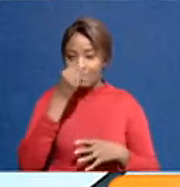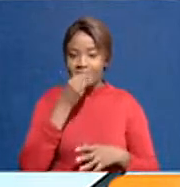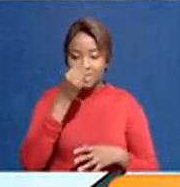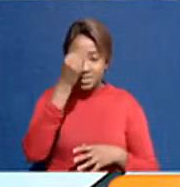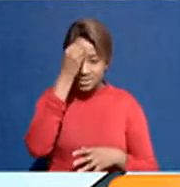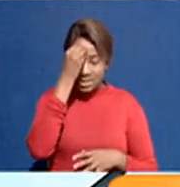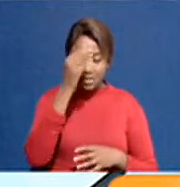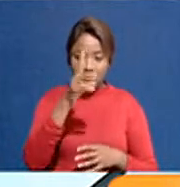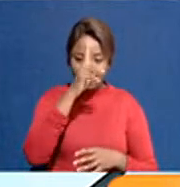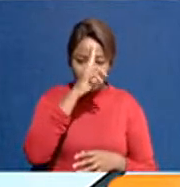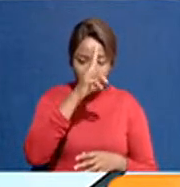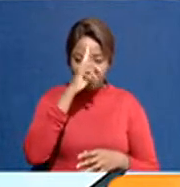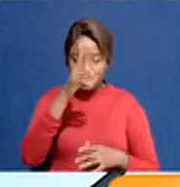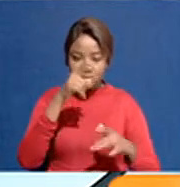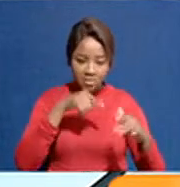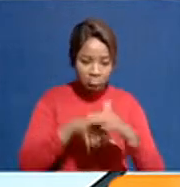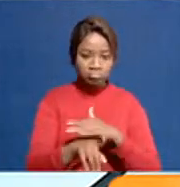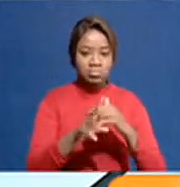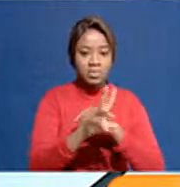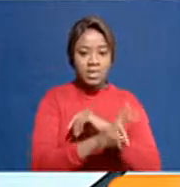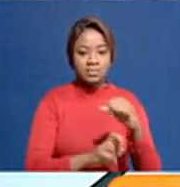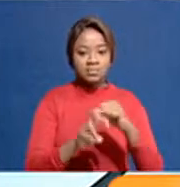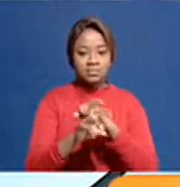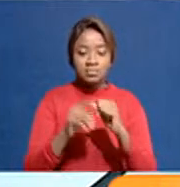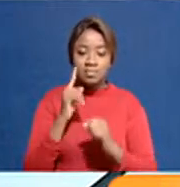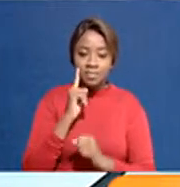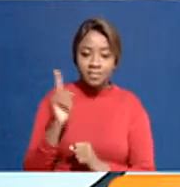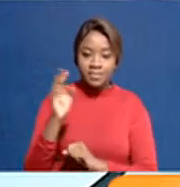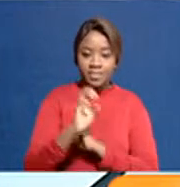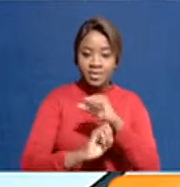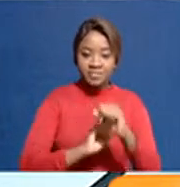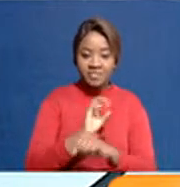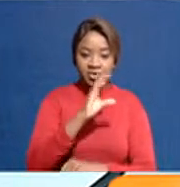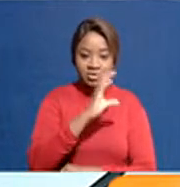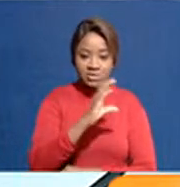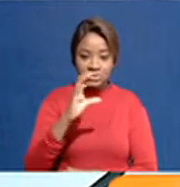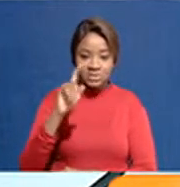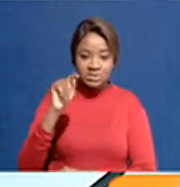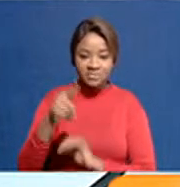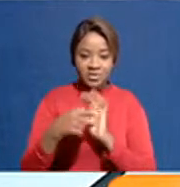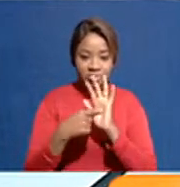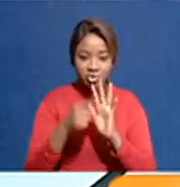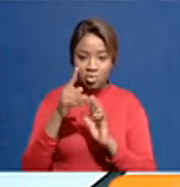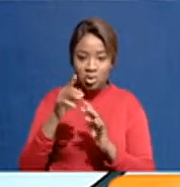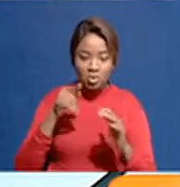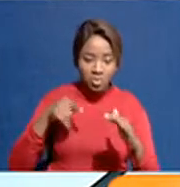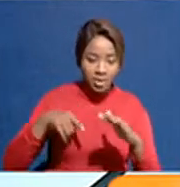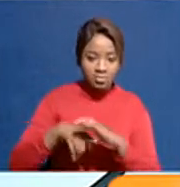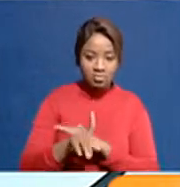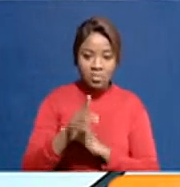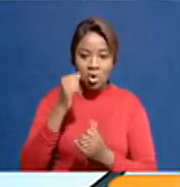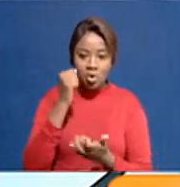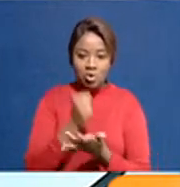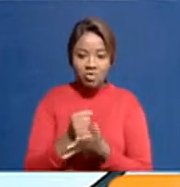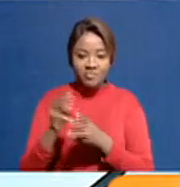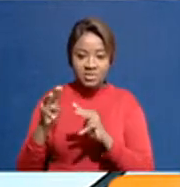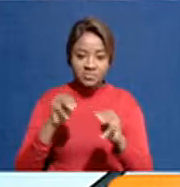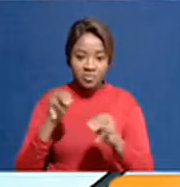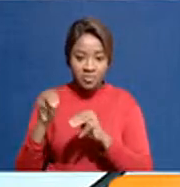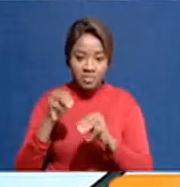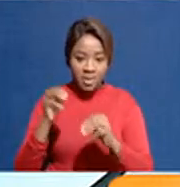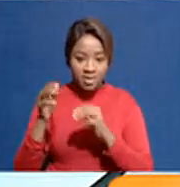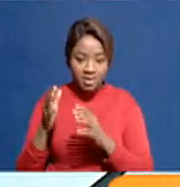kabla ya kuwashambulia na kuwaibia. Picha za CCTV zimeonyesha watano hao wakivunja lango la kuelekea kwa afisa ya